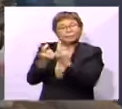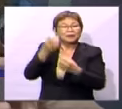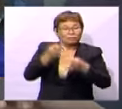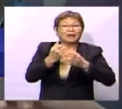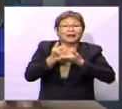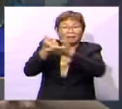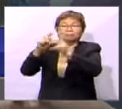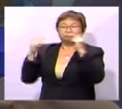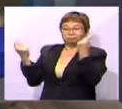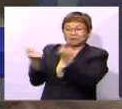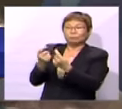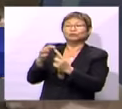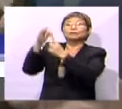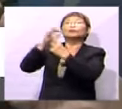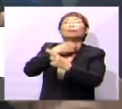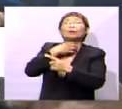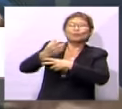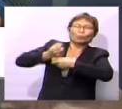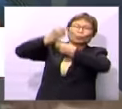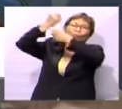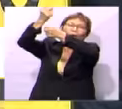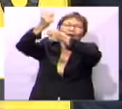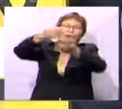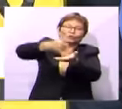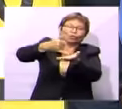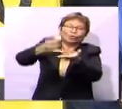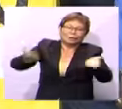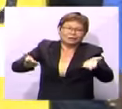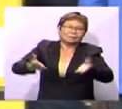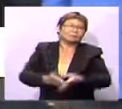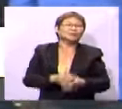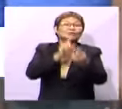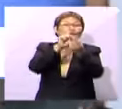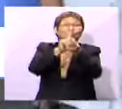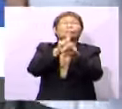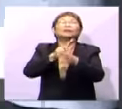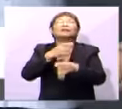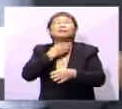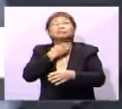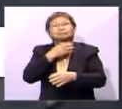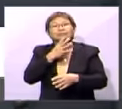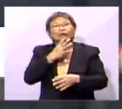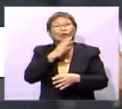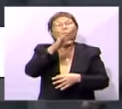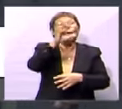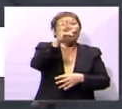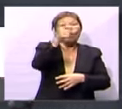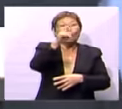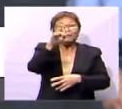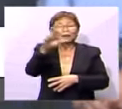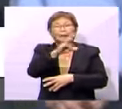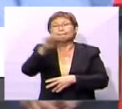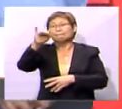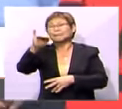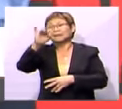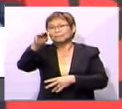if I can help the team especially Perak to win some trophy here. Ditemui di Ipoh, beliau berkata Wonder Luis dan Misak